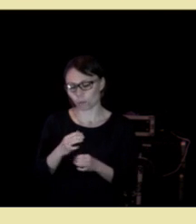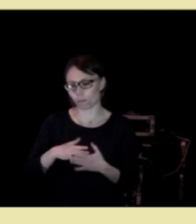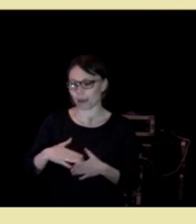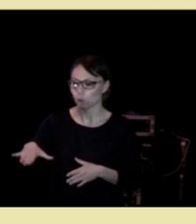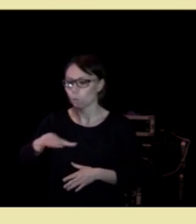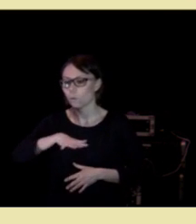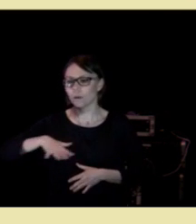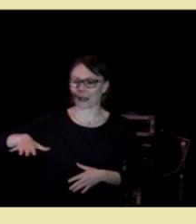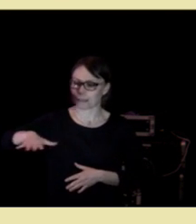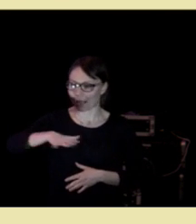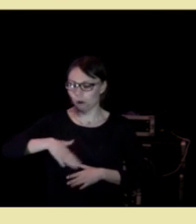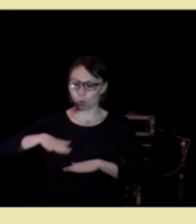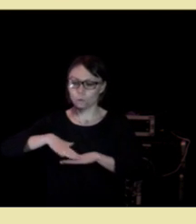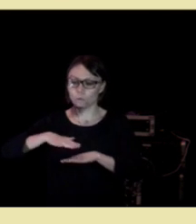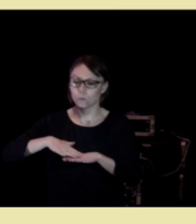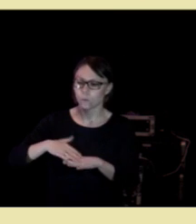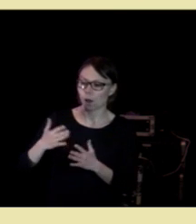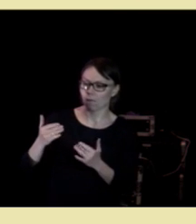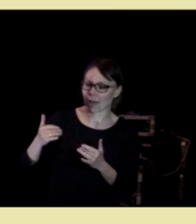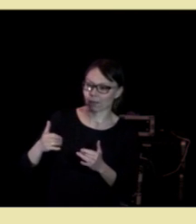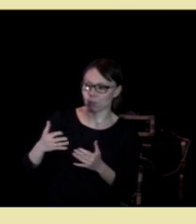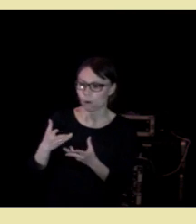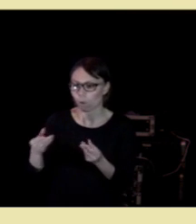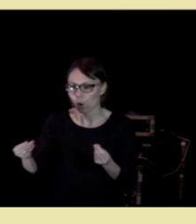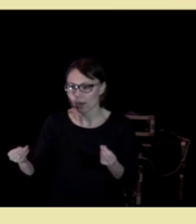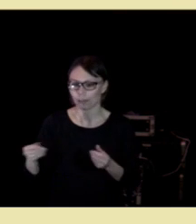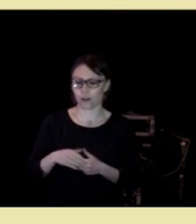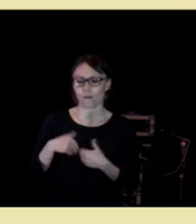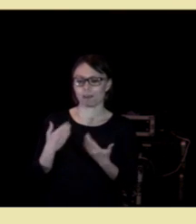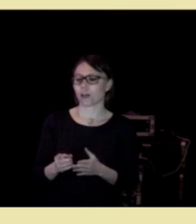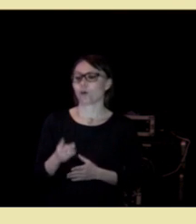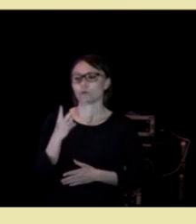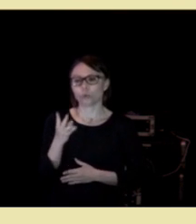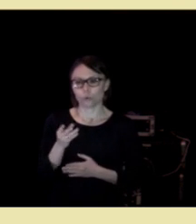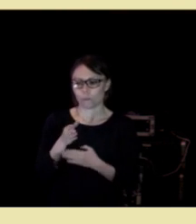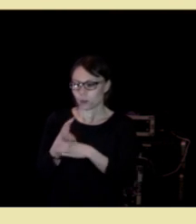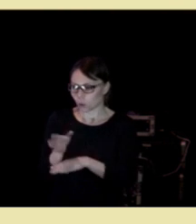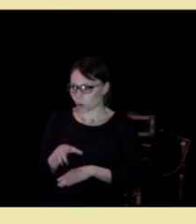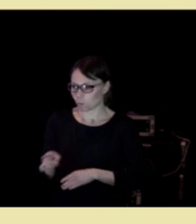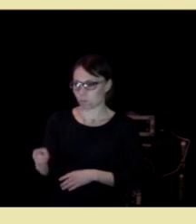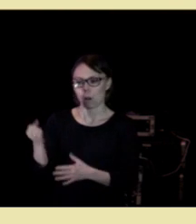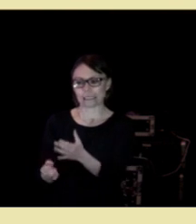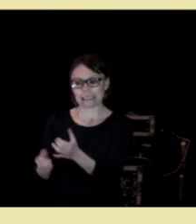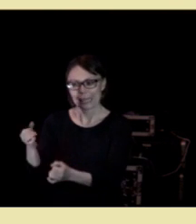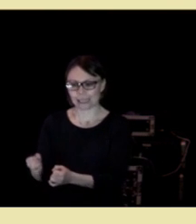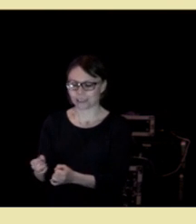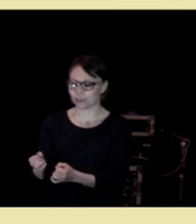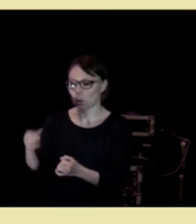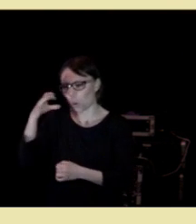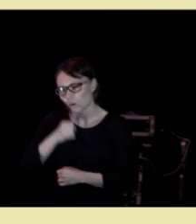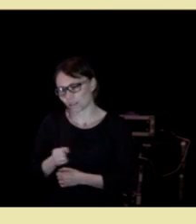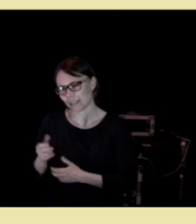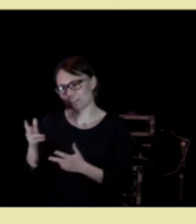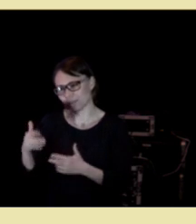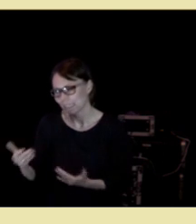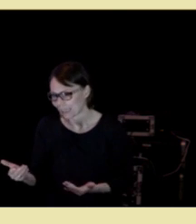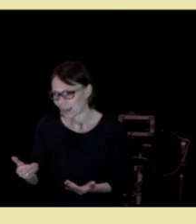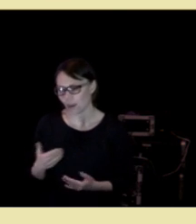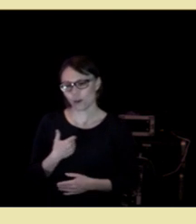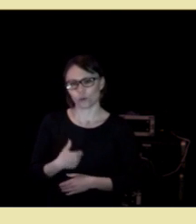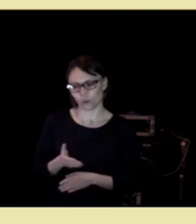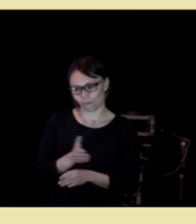jordene, forberede, vente på vårløsningen. Han fikk 2 besøk på Setra, men han fikk ikke overnatting på Setra. Han døde for